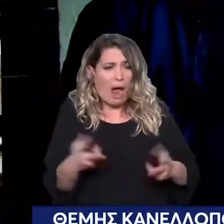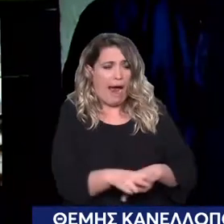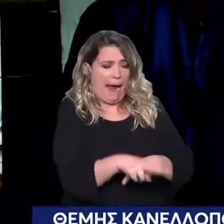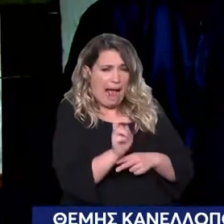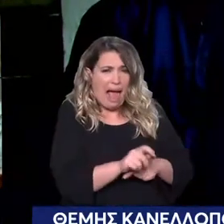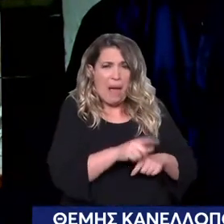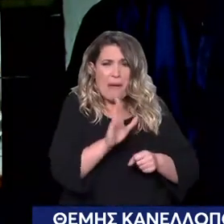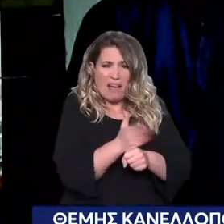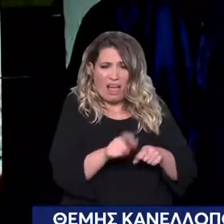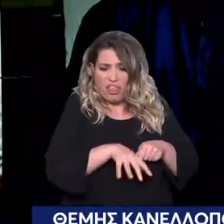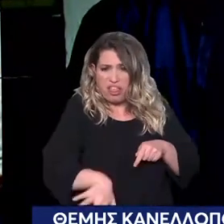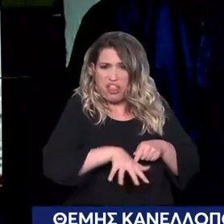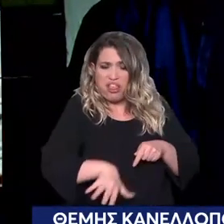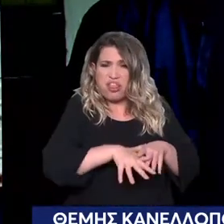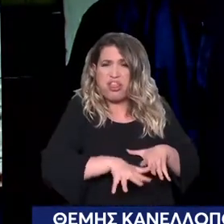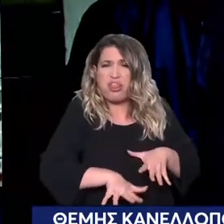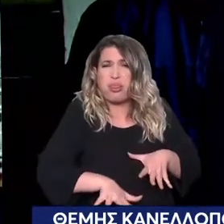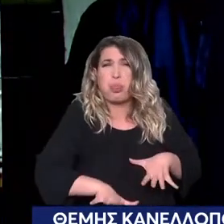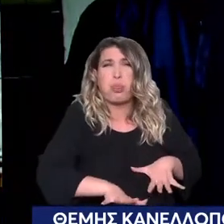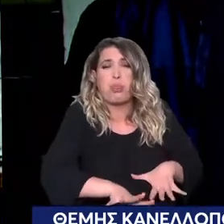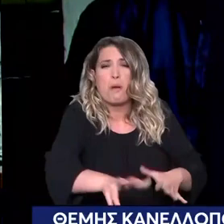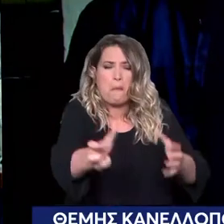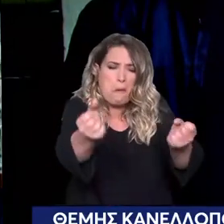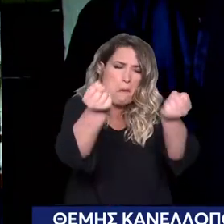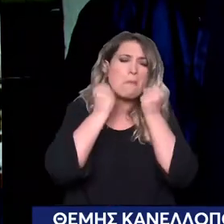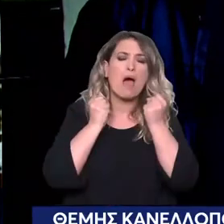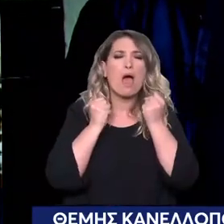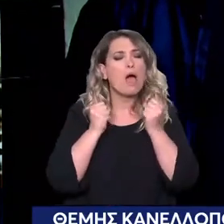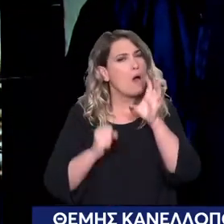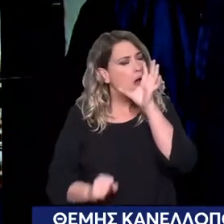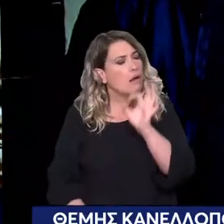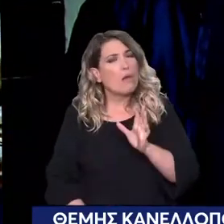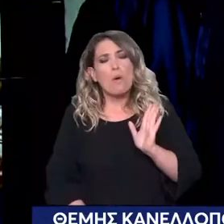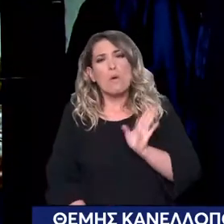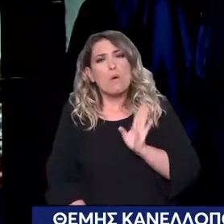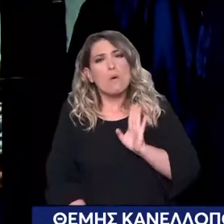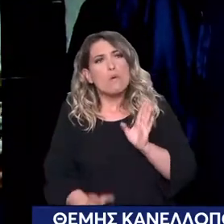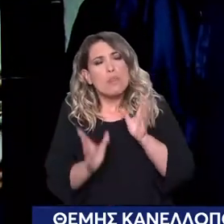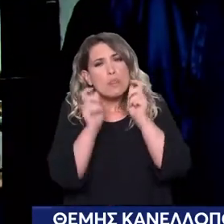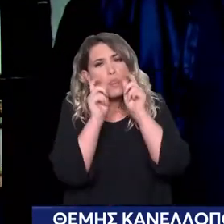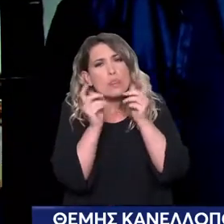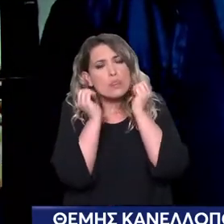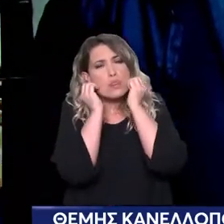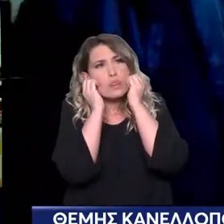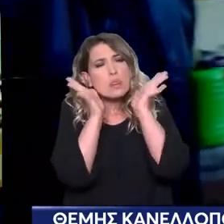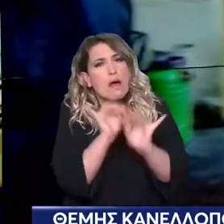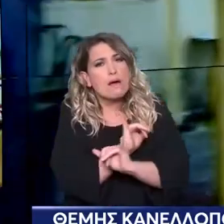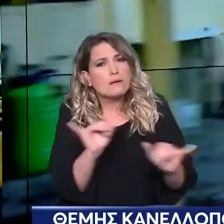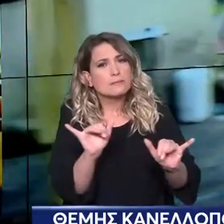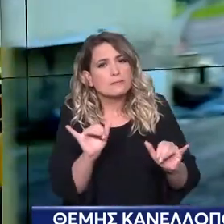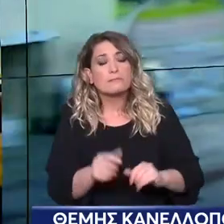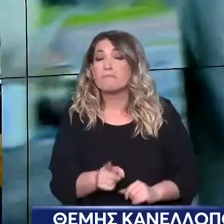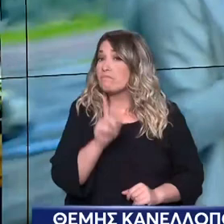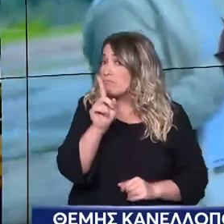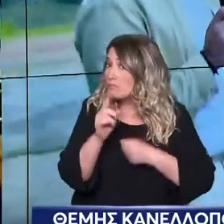τιμωρία να του βάλεις. Πραγματικά. Είναι τρομερό. Να κρατήσουμε ότι μιλάμε για ανήλικους οι οποίοι